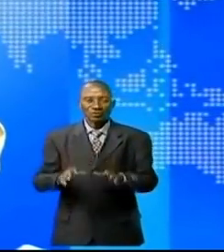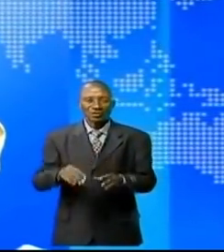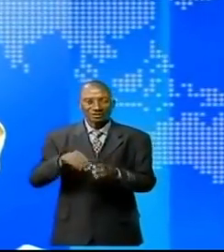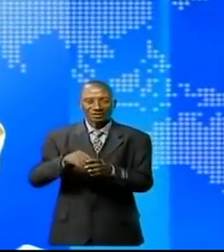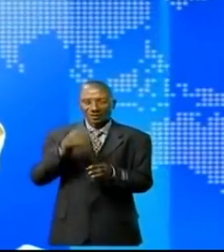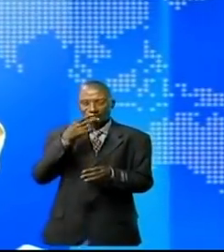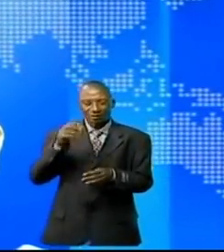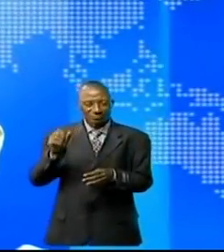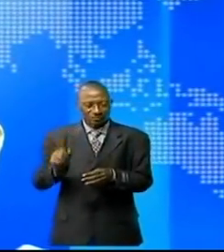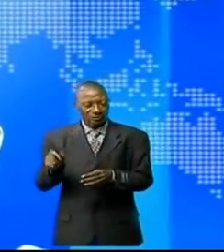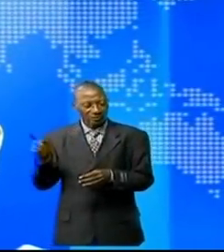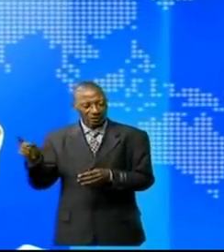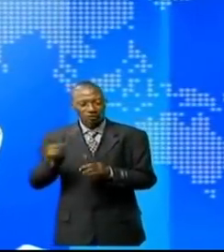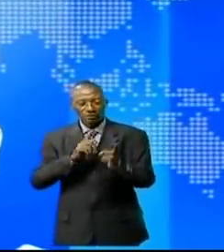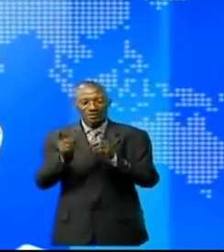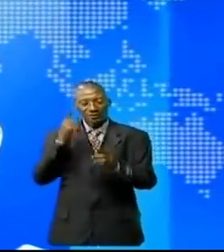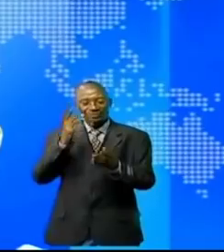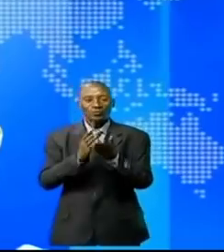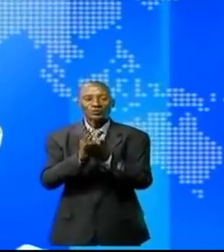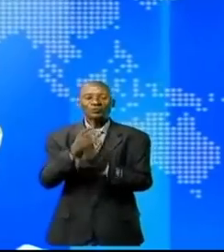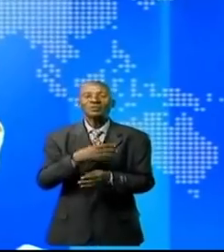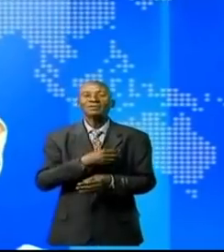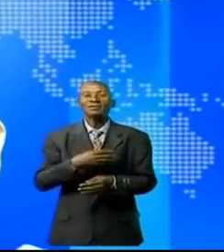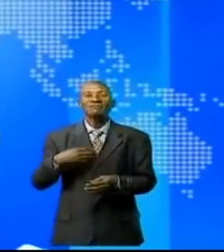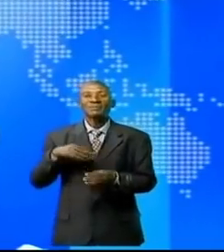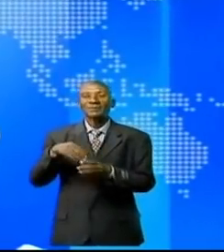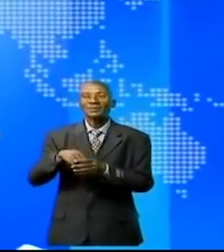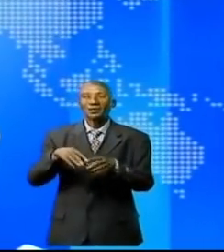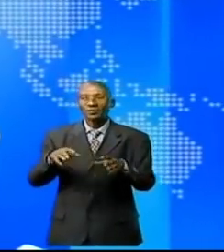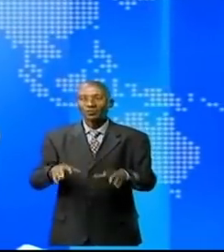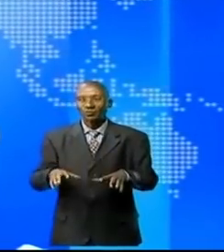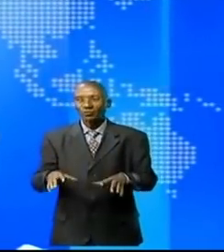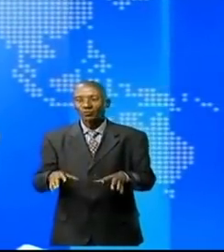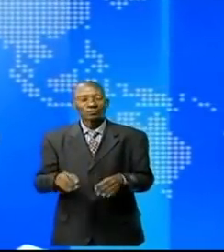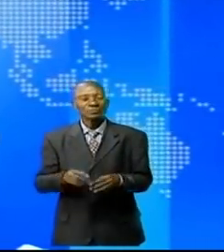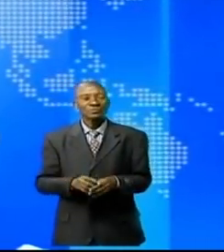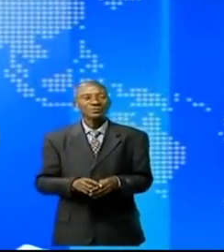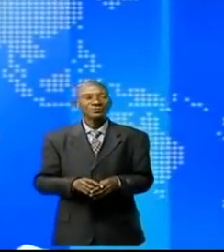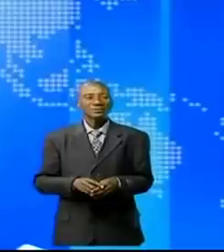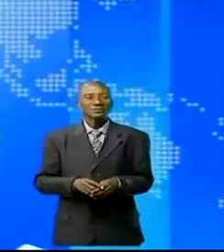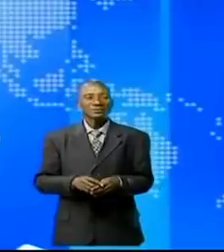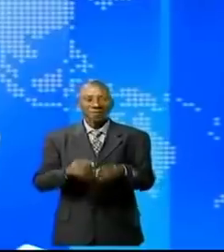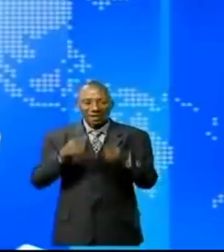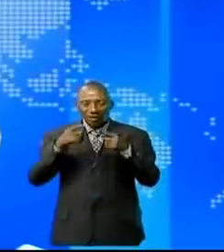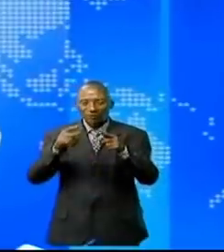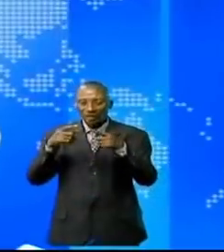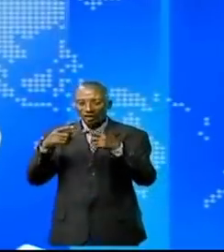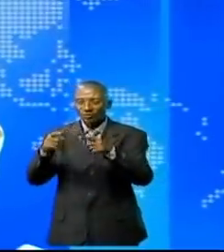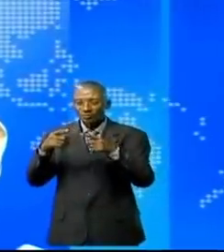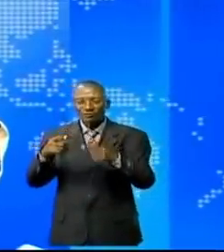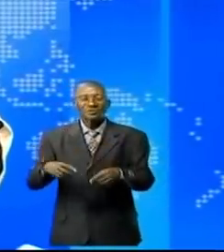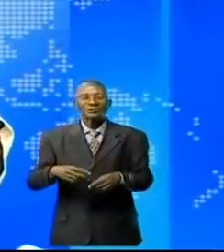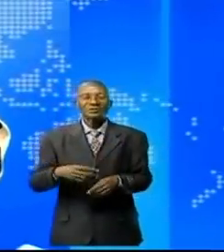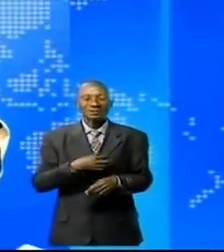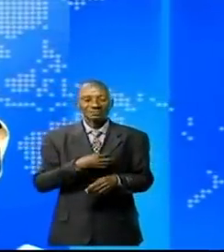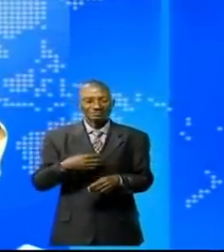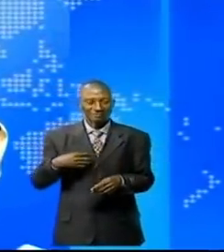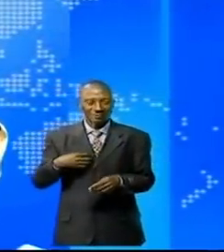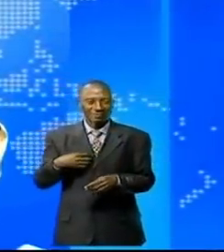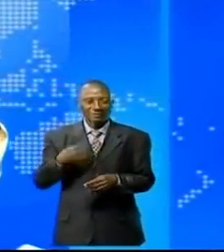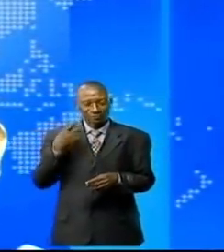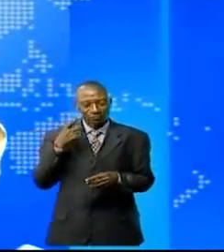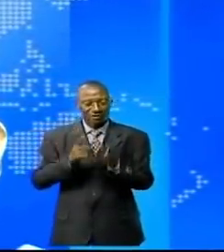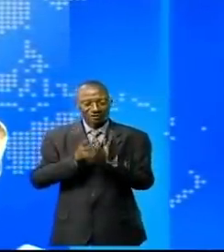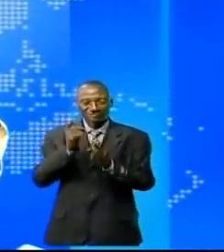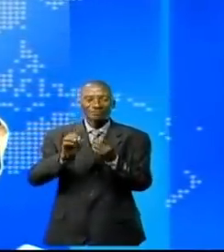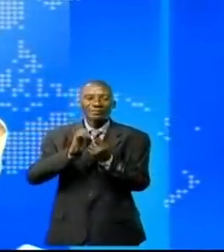aux droits de la femme en sensibilisant et en conscientisant les femmes sur la gestion des risques environnementaux. Les détails avec Benjamin